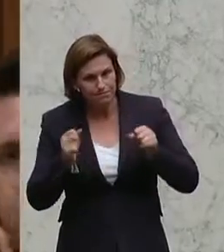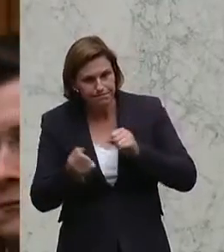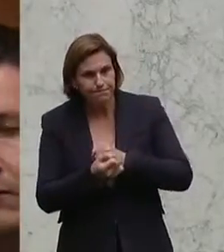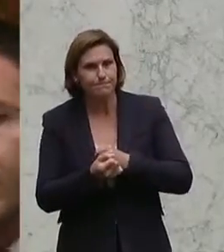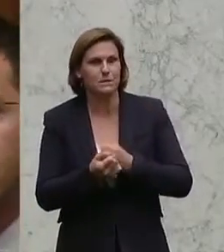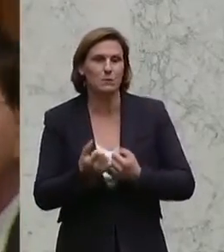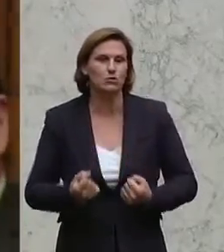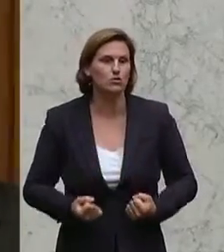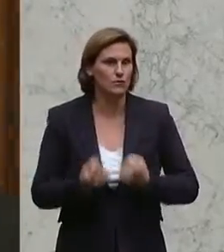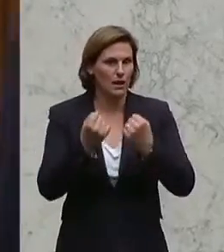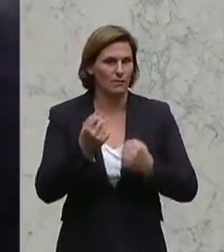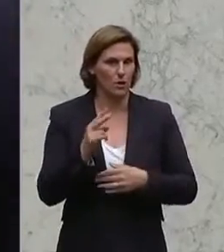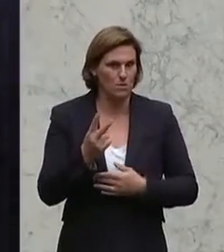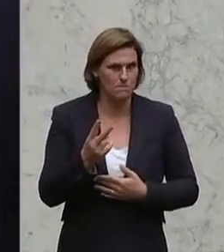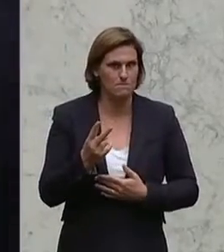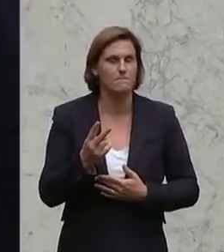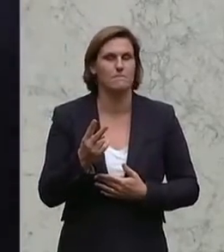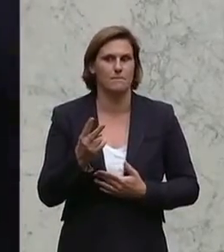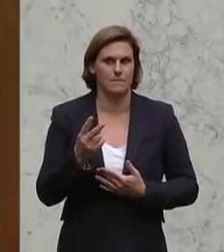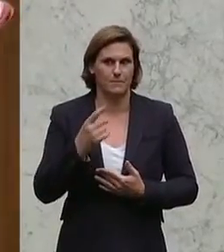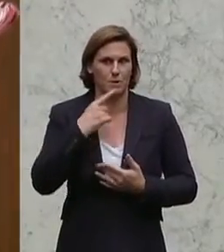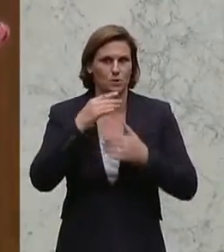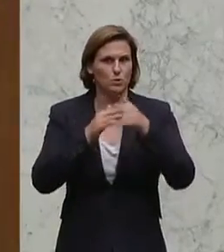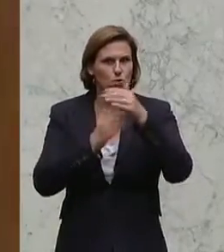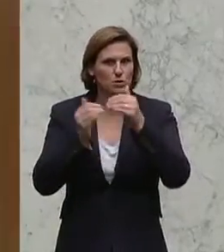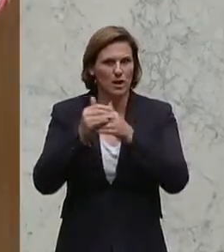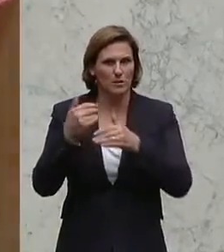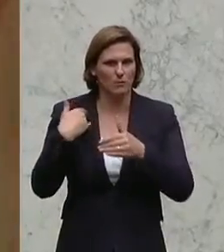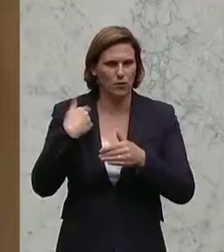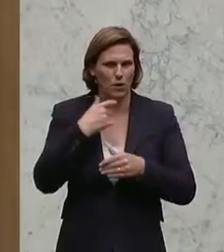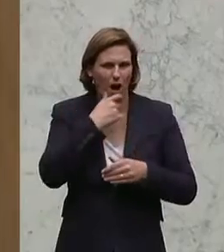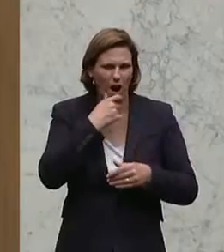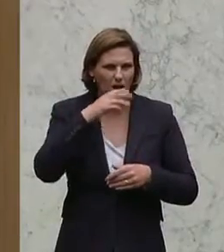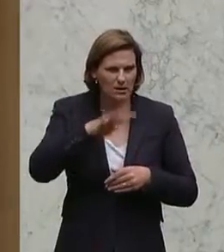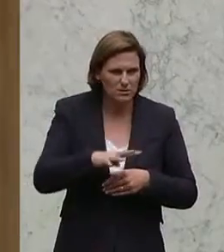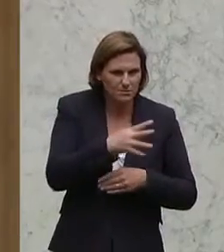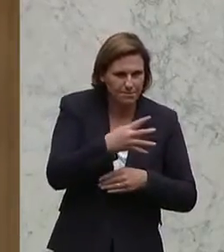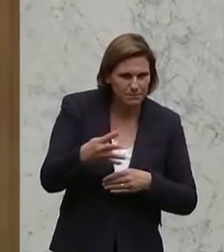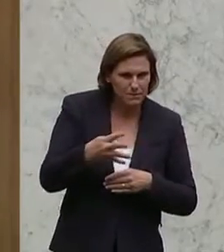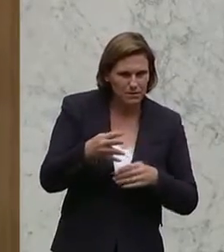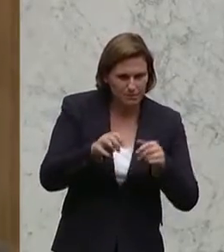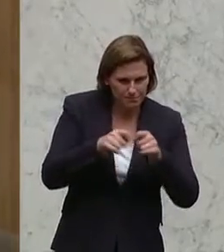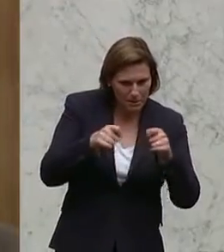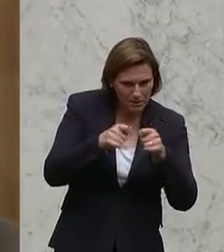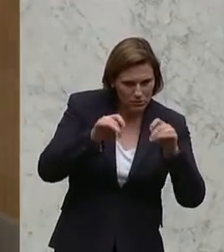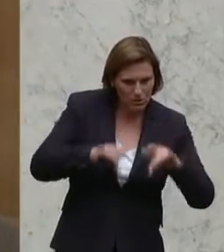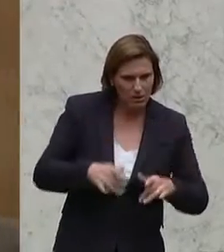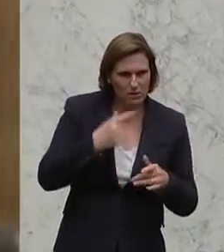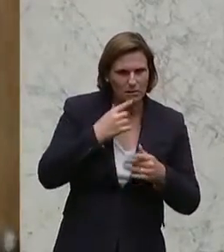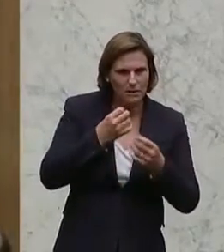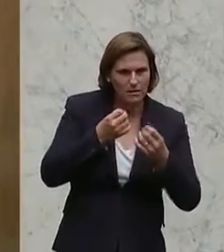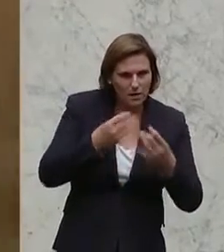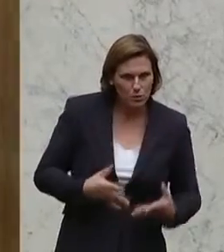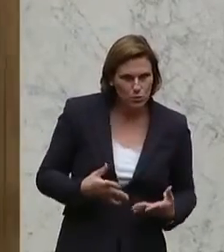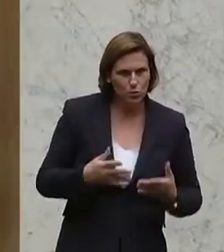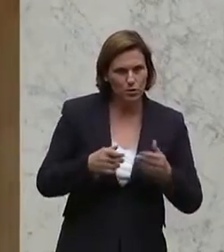aus dem Grund so schwer, weil bei dem System Altkataster gilt der Naturstand vor